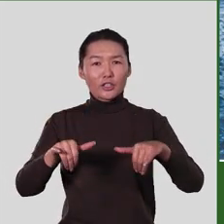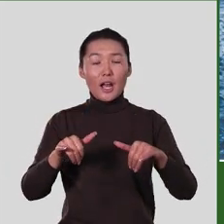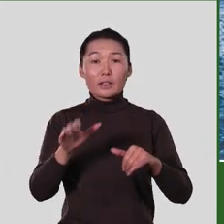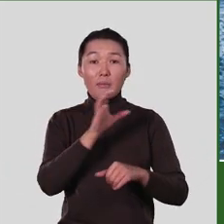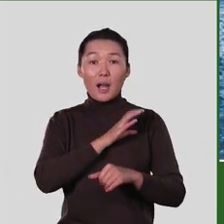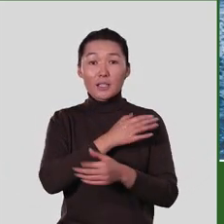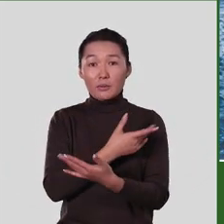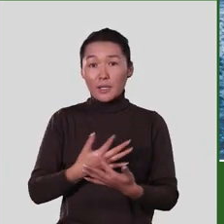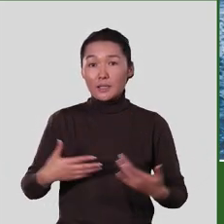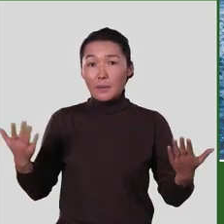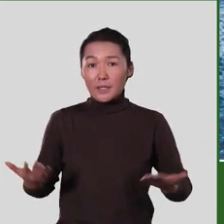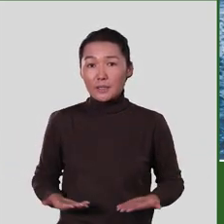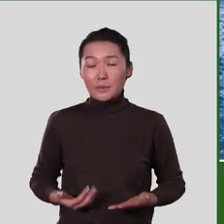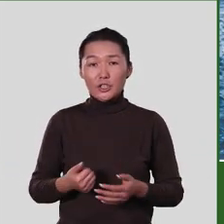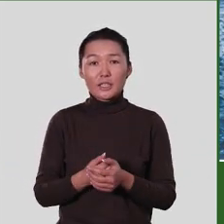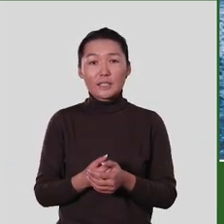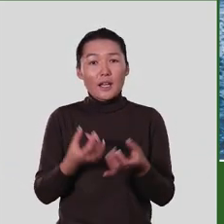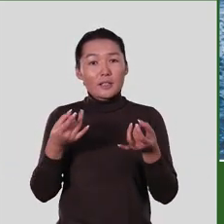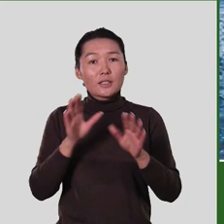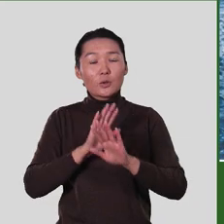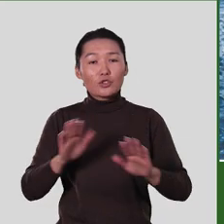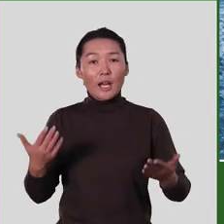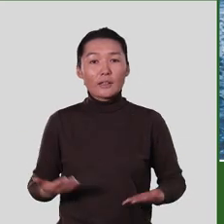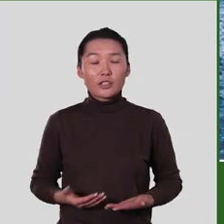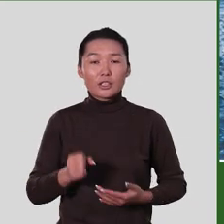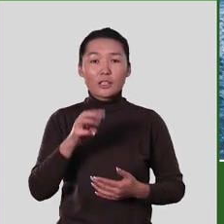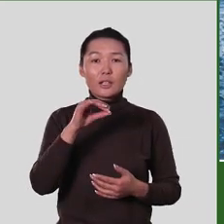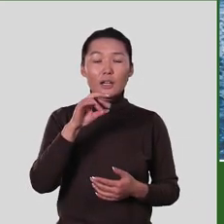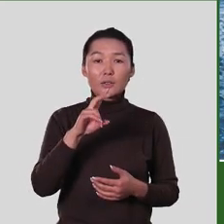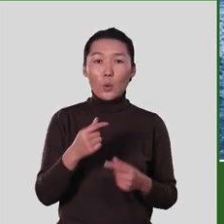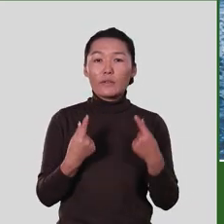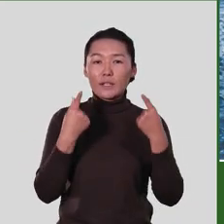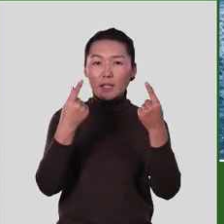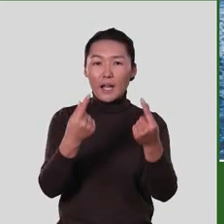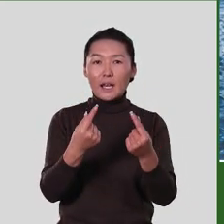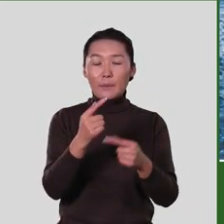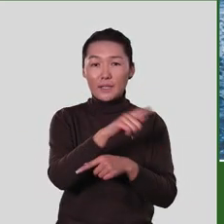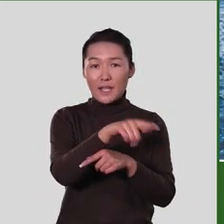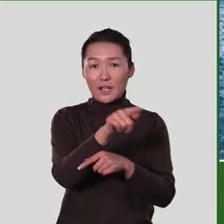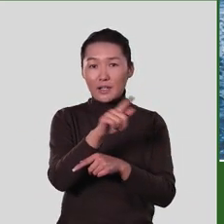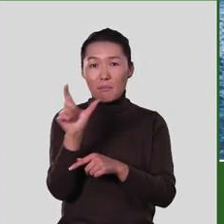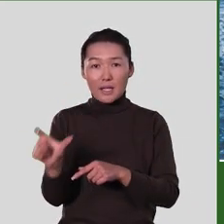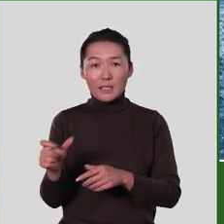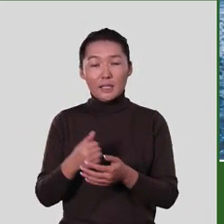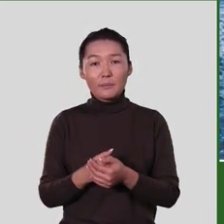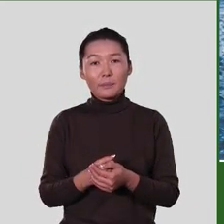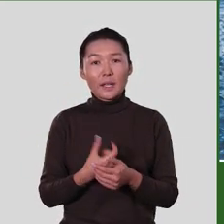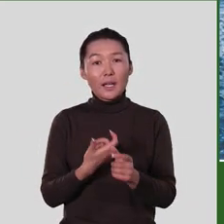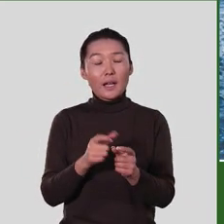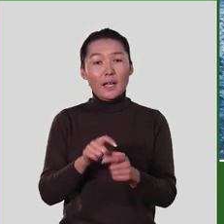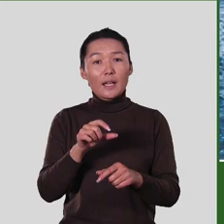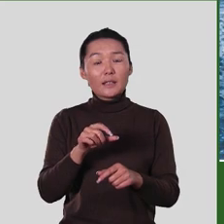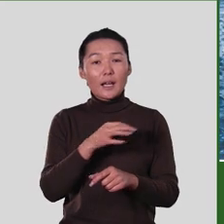жизни. Не случайно жители атоллов – великолепные рыбаки. Впрочем, это касается всех